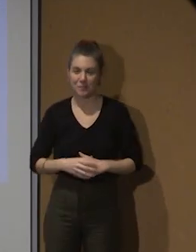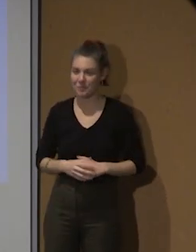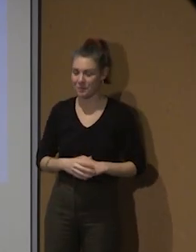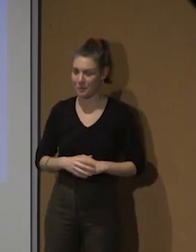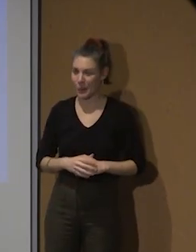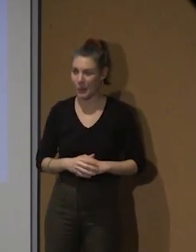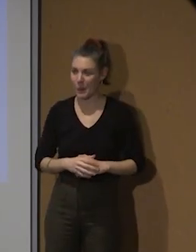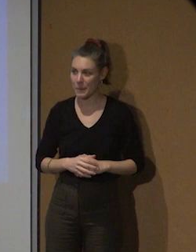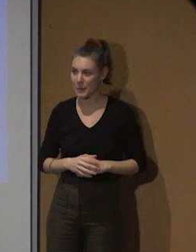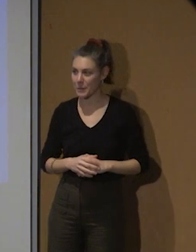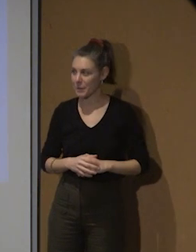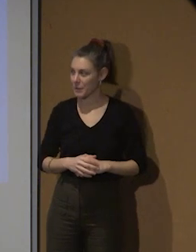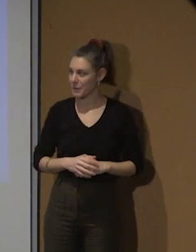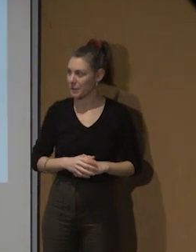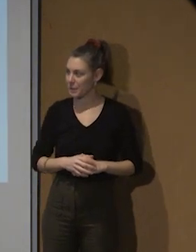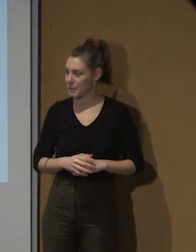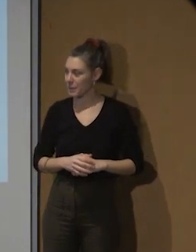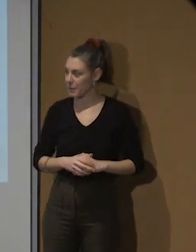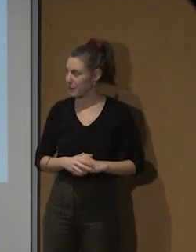Donc, on m'a dit